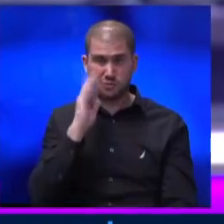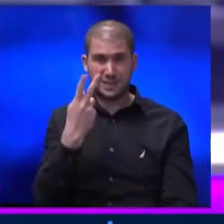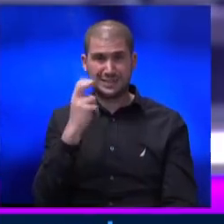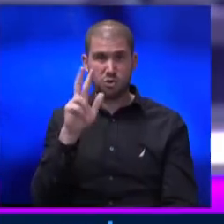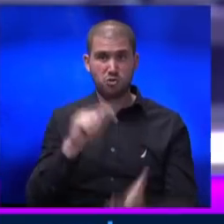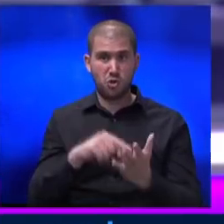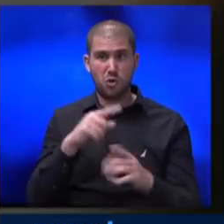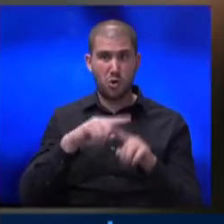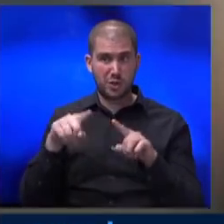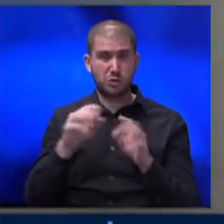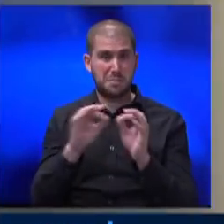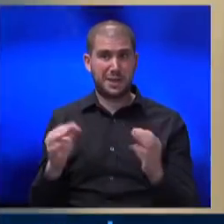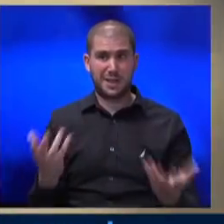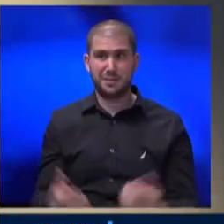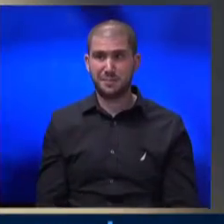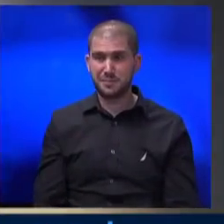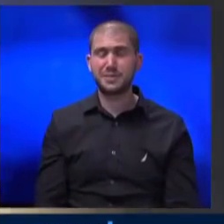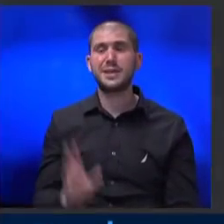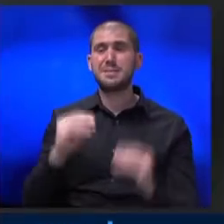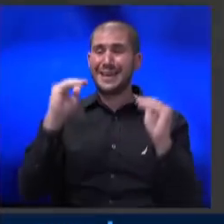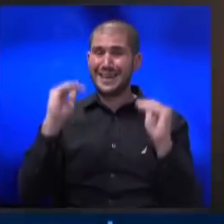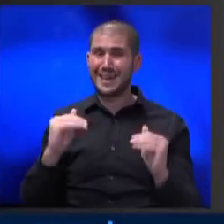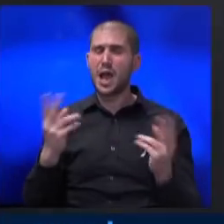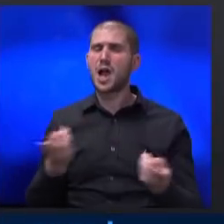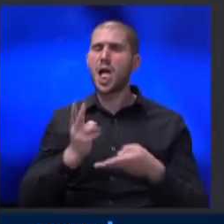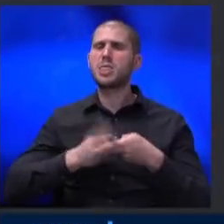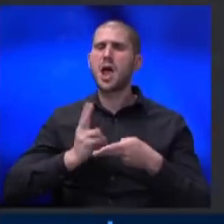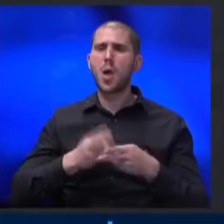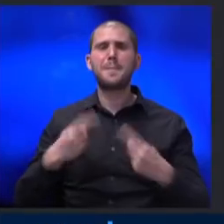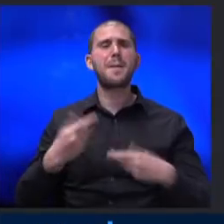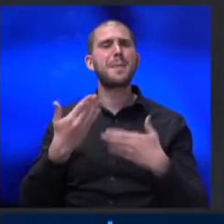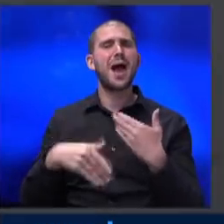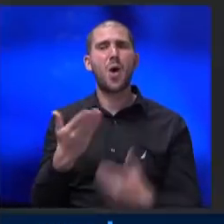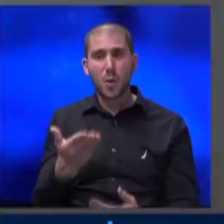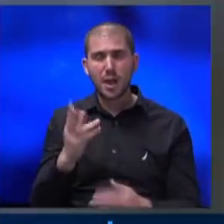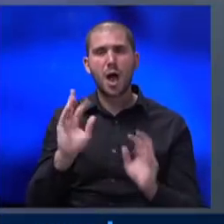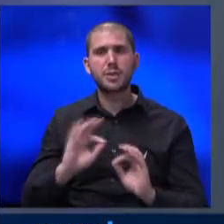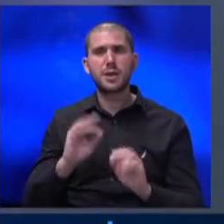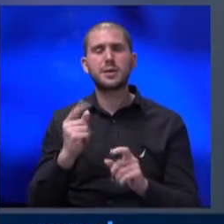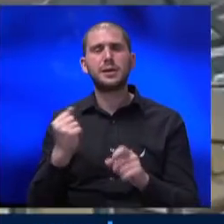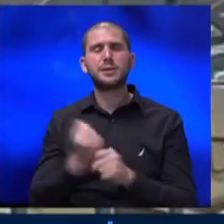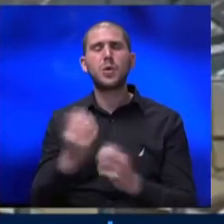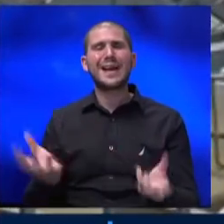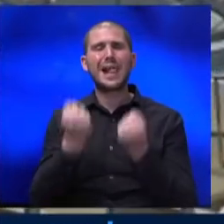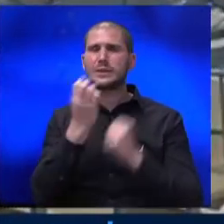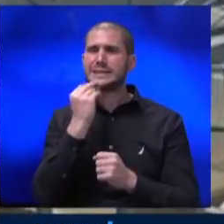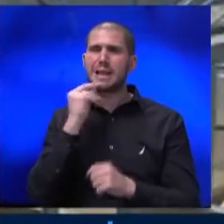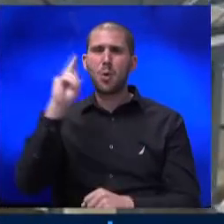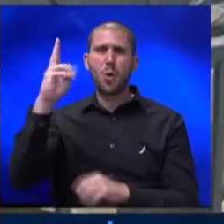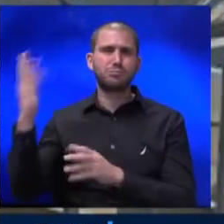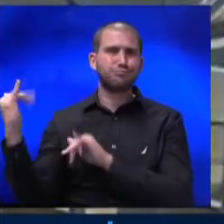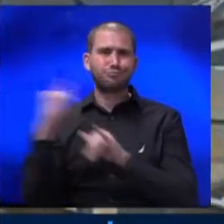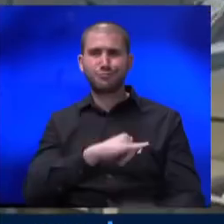23 לחודש, זה מתחיל. לצד הירידה הקלה בתחלואה בימים האחרונים, נמשך מבצע חילוץ הישראלי מחול. אבל